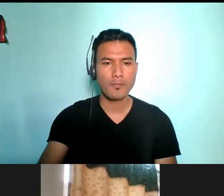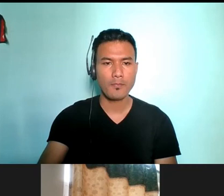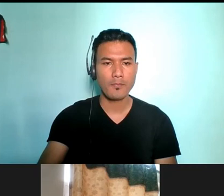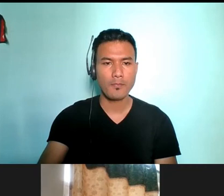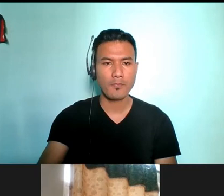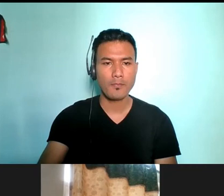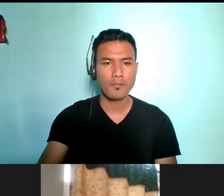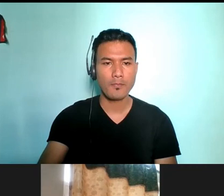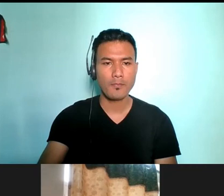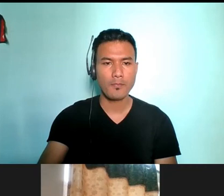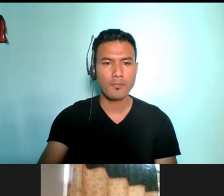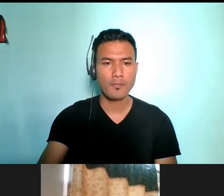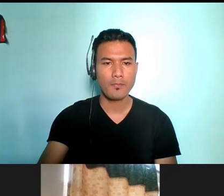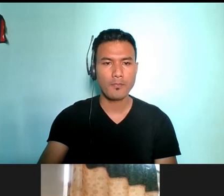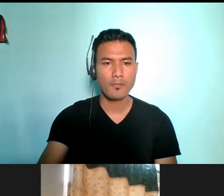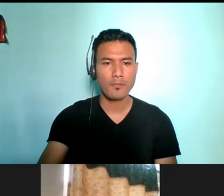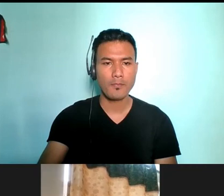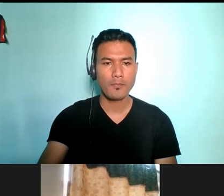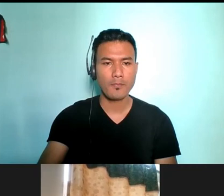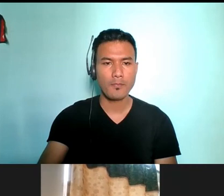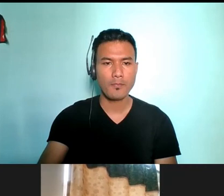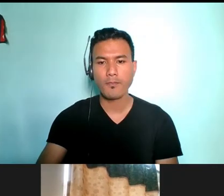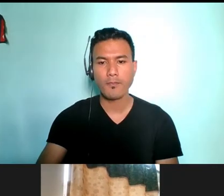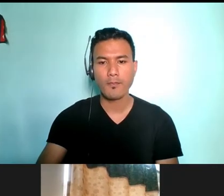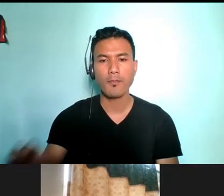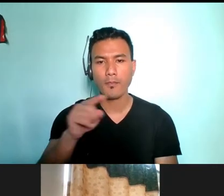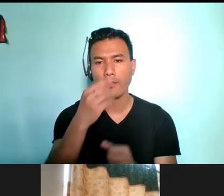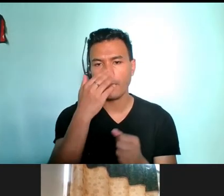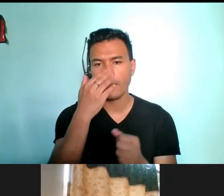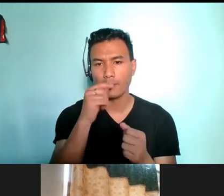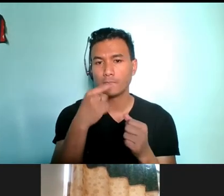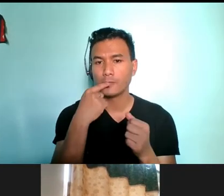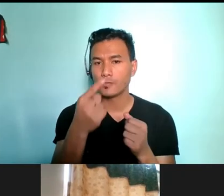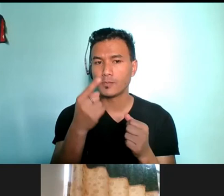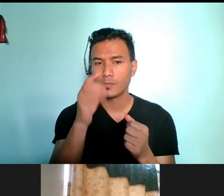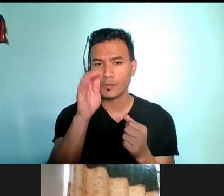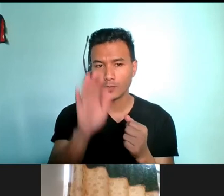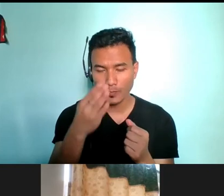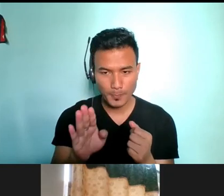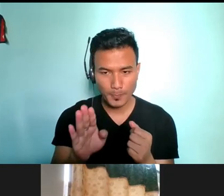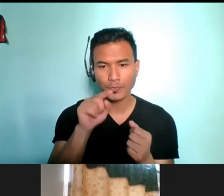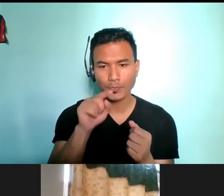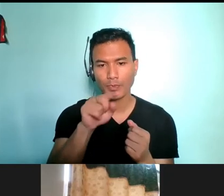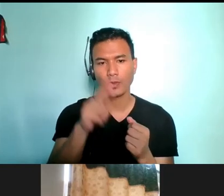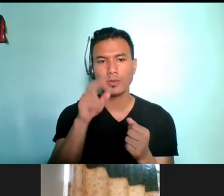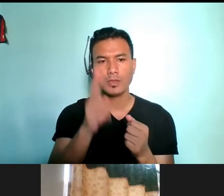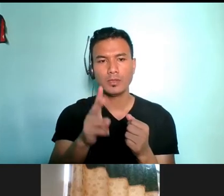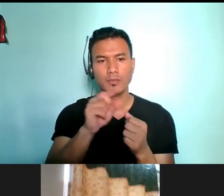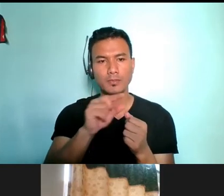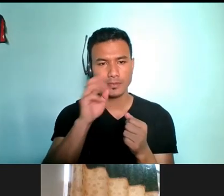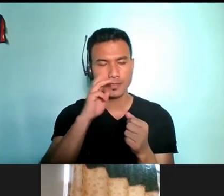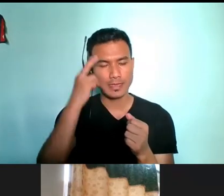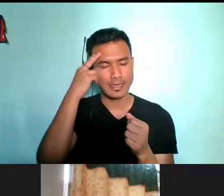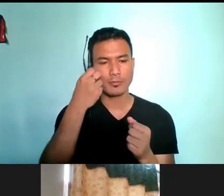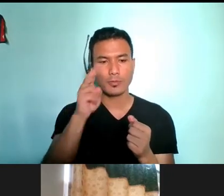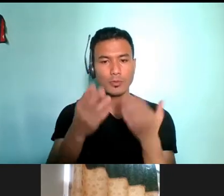यसको लागि चाहिँ हजुरहरू केही प्रश्न छ भने हामीलाई केही पनि प्रश्न राख्न सक्नुहुन्छ, नभए कोही यस्तो घरेलु हिंसामा अब थाहा पाउनु भयो होला होइन, कस्तो कस्तो